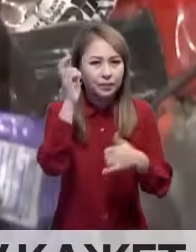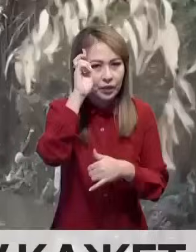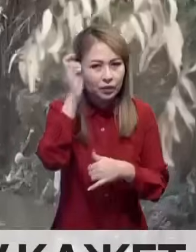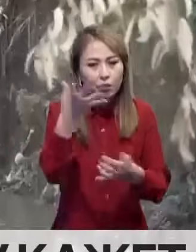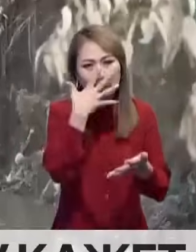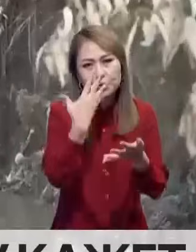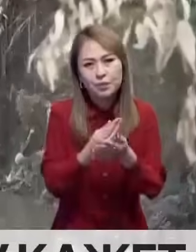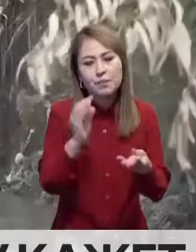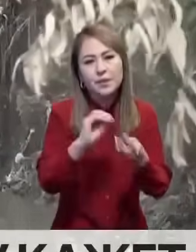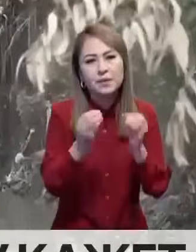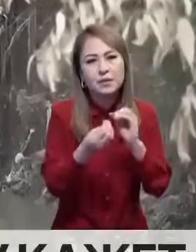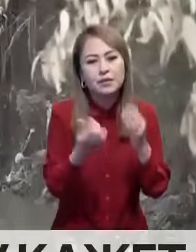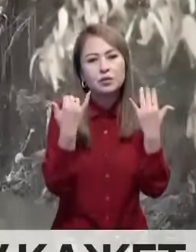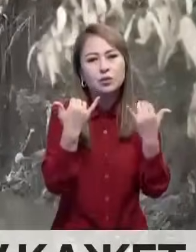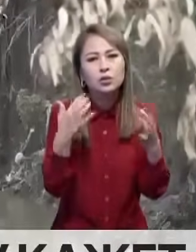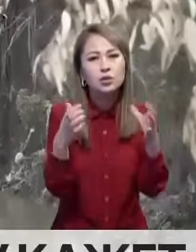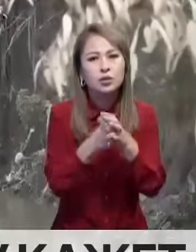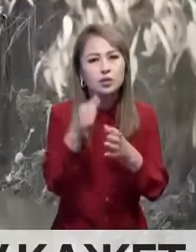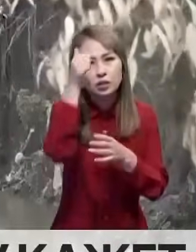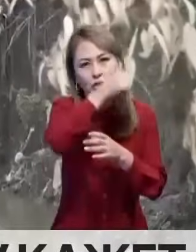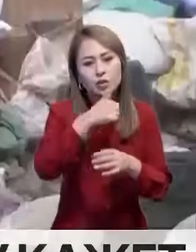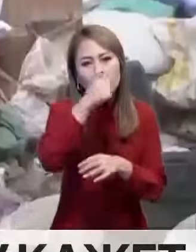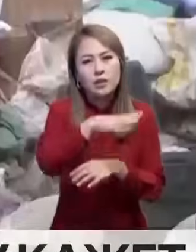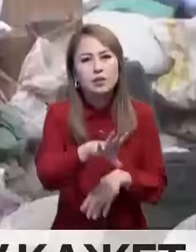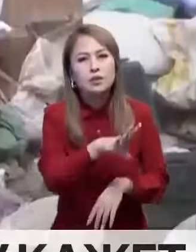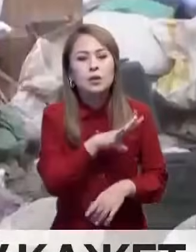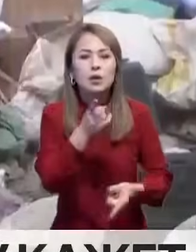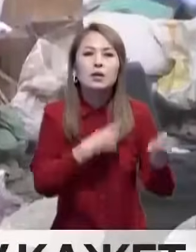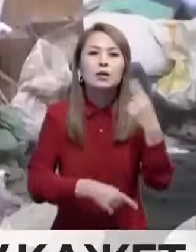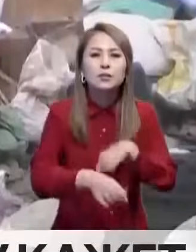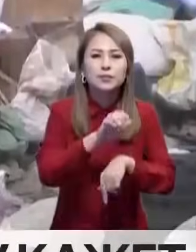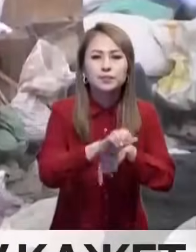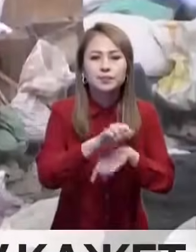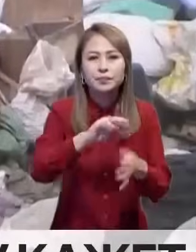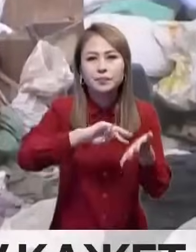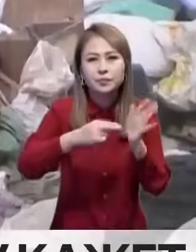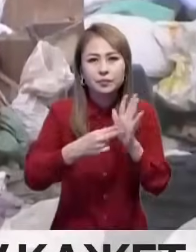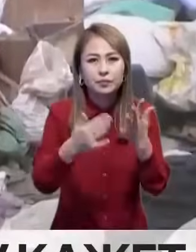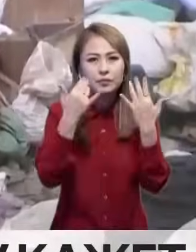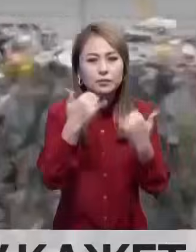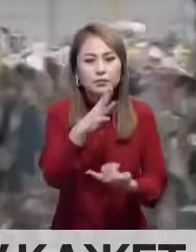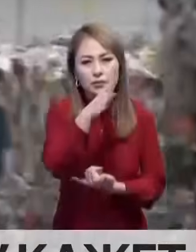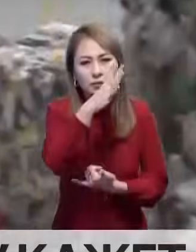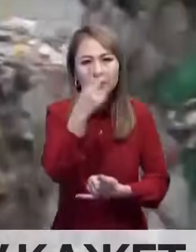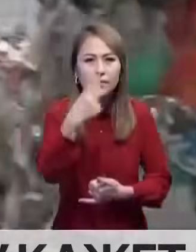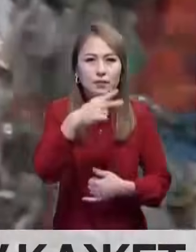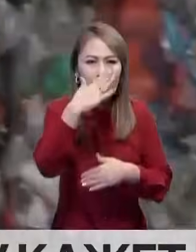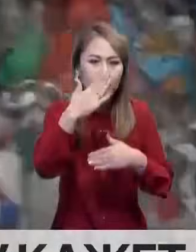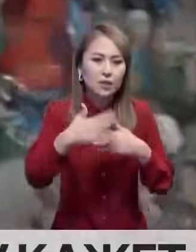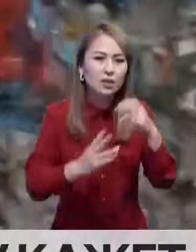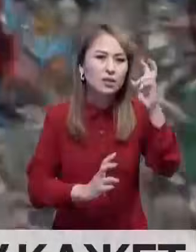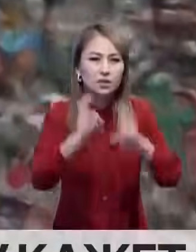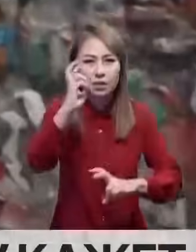осы мәселені түзеу үшін жыл сайын 200 мың тонна пластикті қайта өңдеу үшін шұғыл жолға қойды. Қазір осындай 20-ға жуық